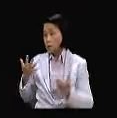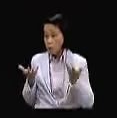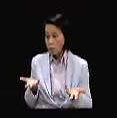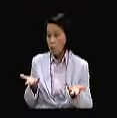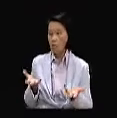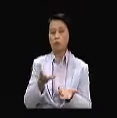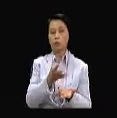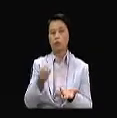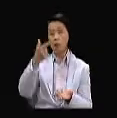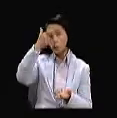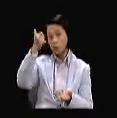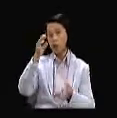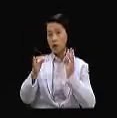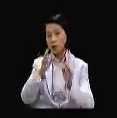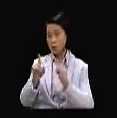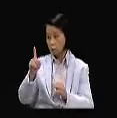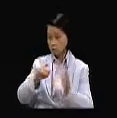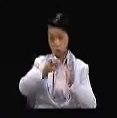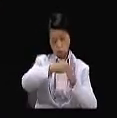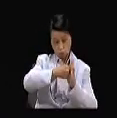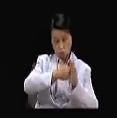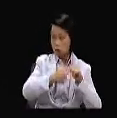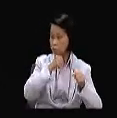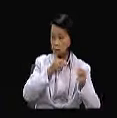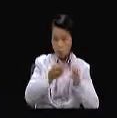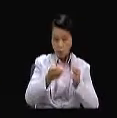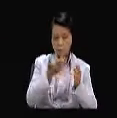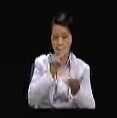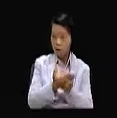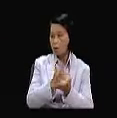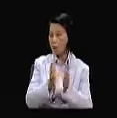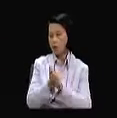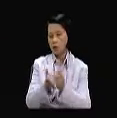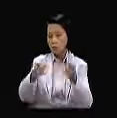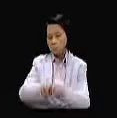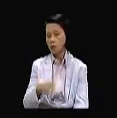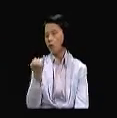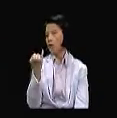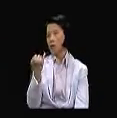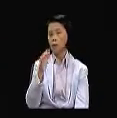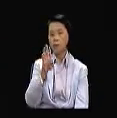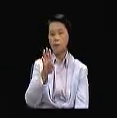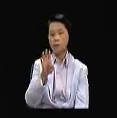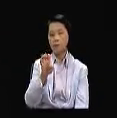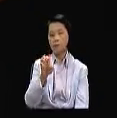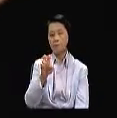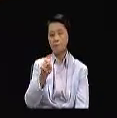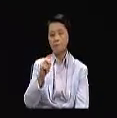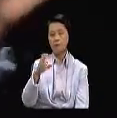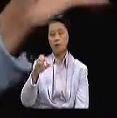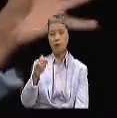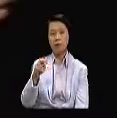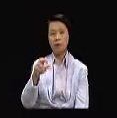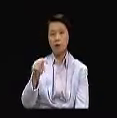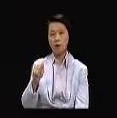ama sebabnya satu sumber itu tidak diuruskan sebaik mungkin membawa kepada bencana alam jadi mengikuti apa yang telah kita saksikan